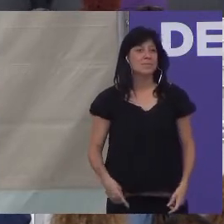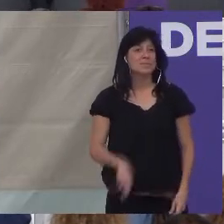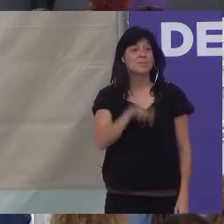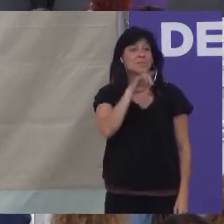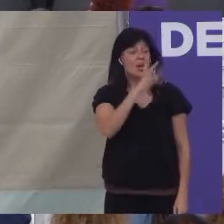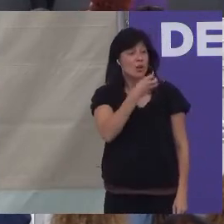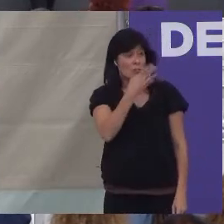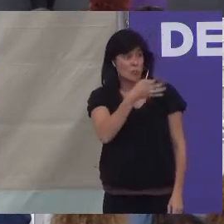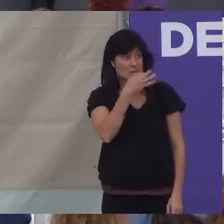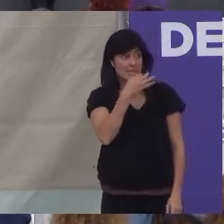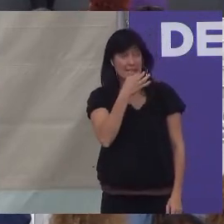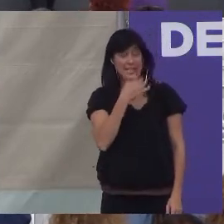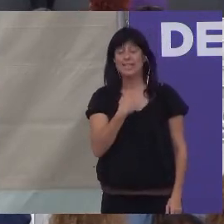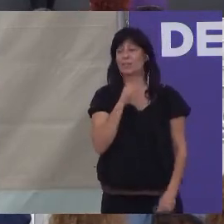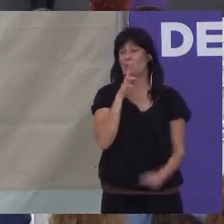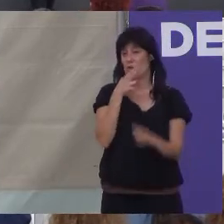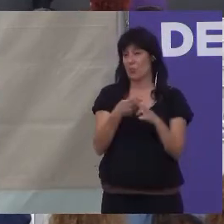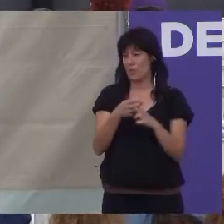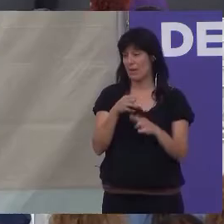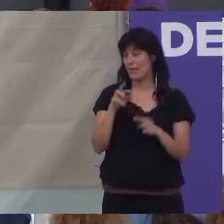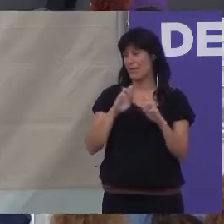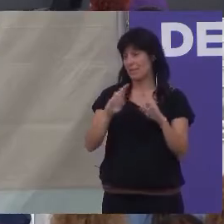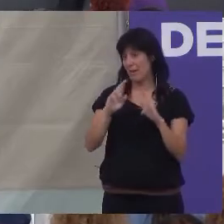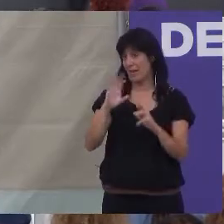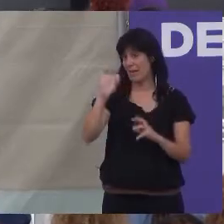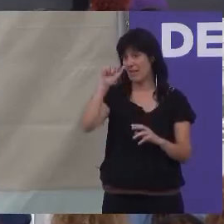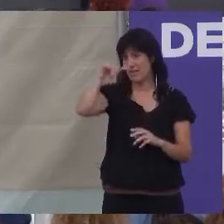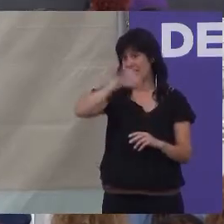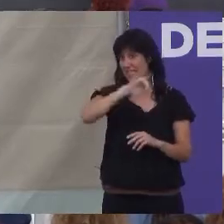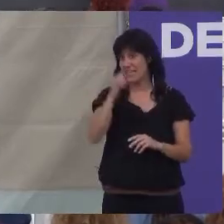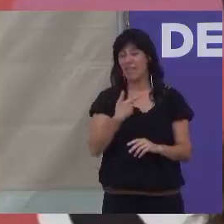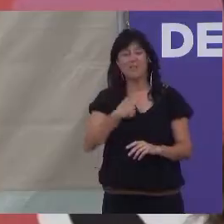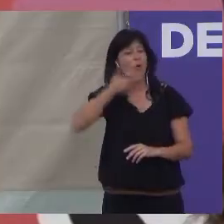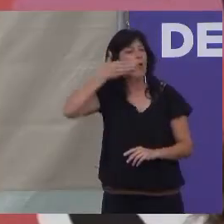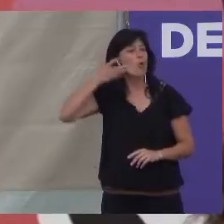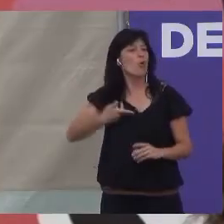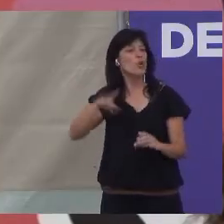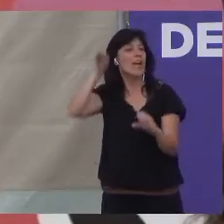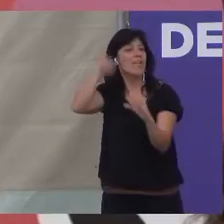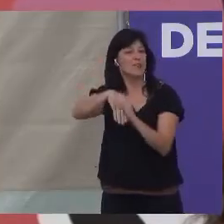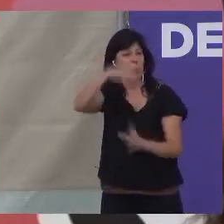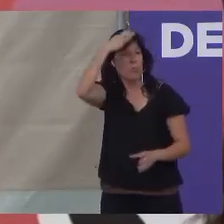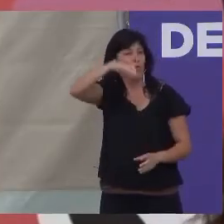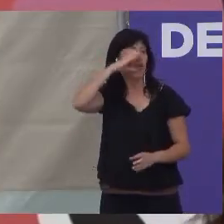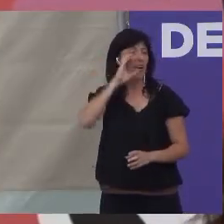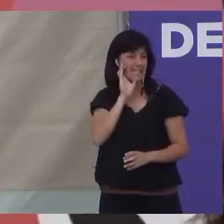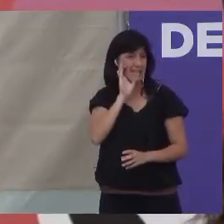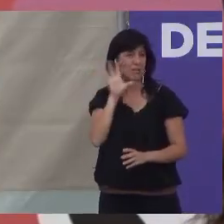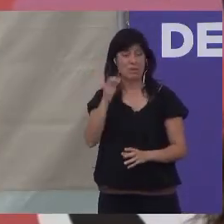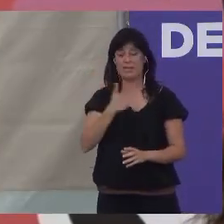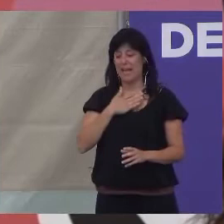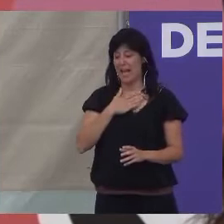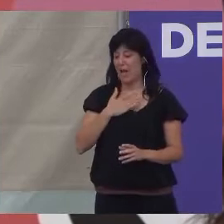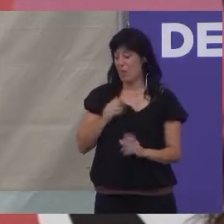Bona vesprada. Em diuen Esperanza Sanz i estic orgullosa de ser del poble de Castelló de la Ribera i dels meus